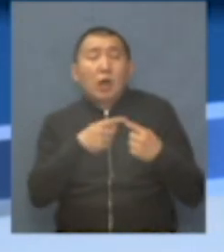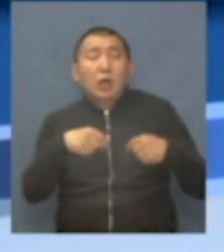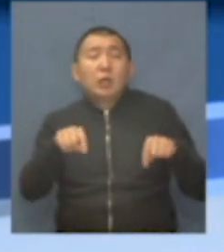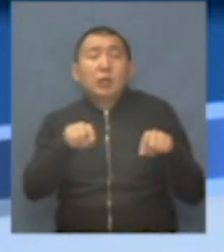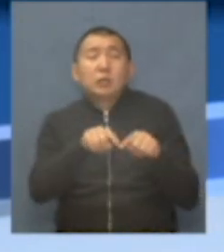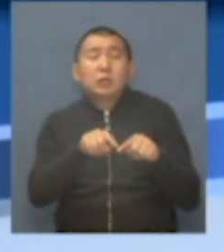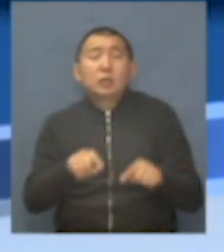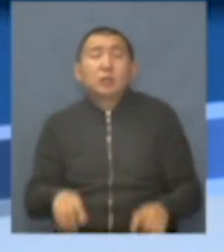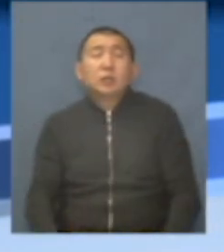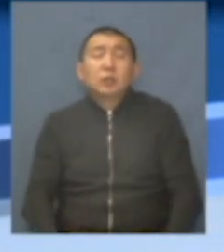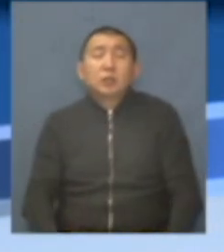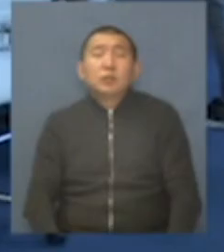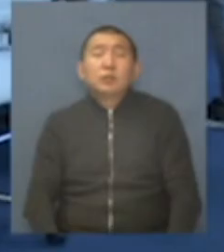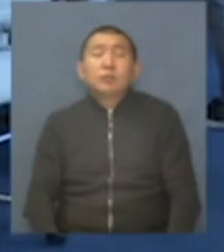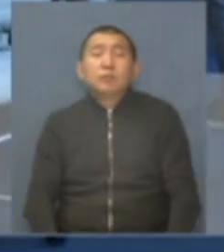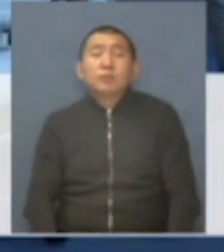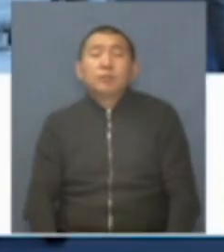моих коллег.